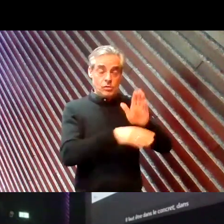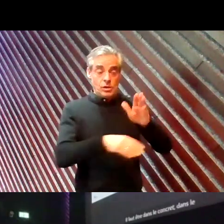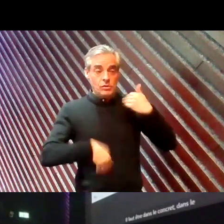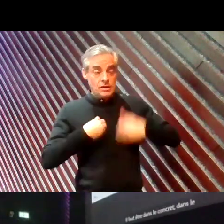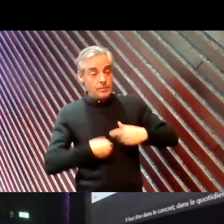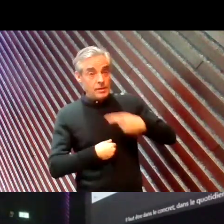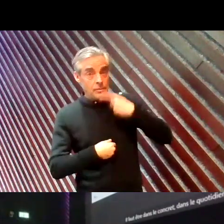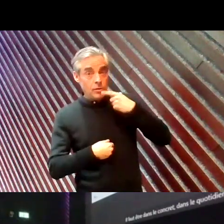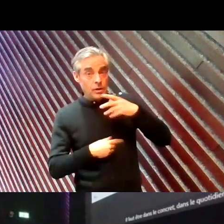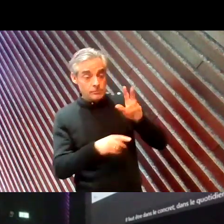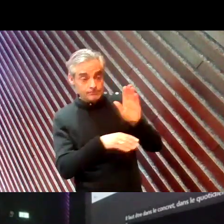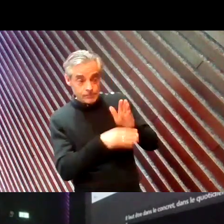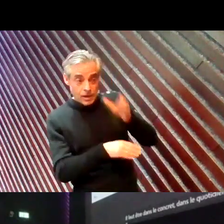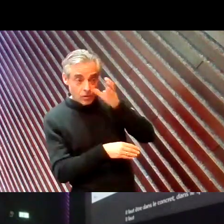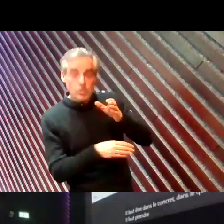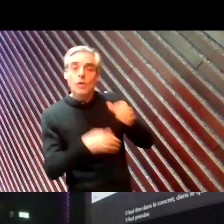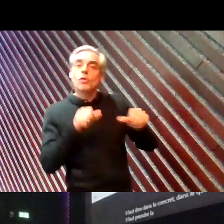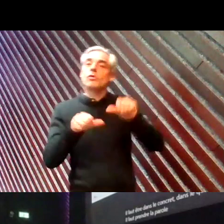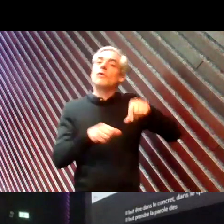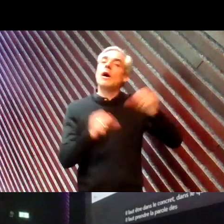sont des personnes handicapées. Mais avec leur accord.